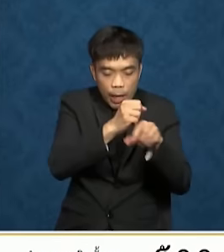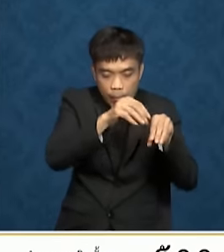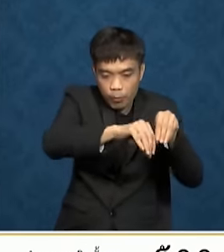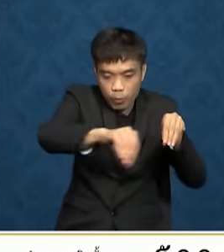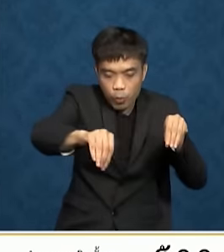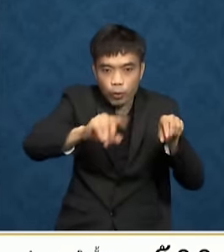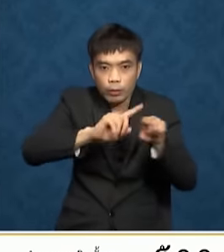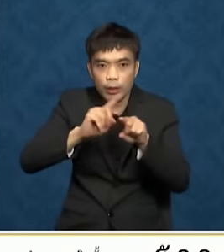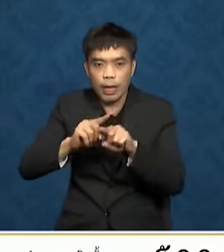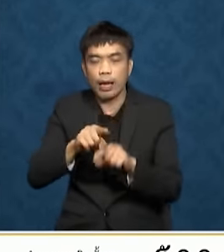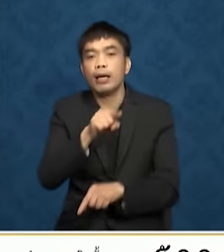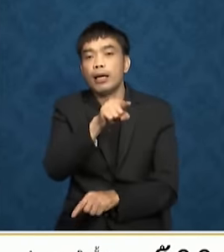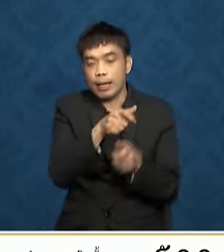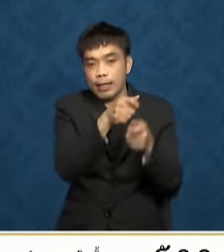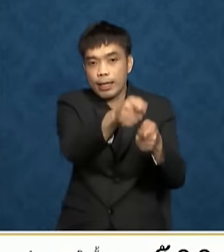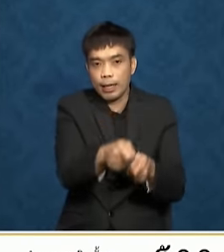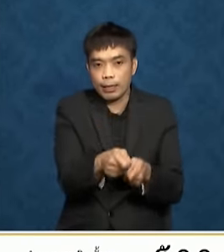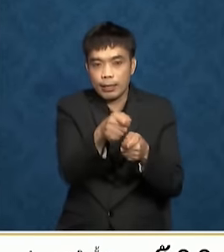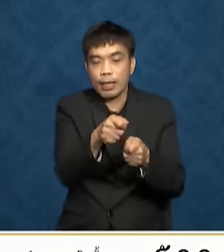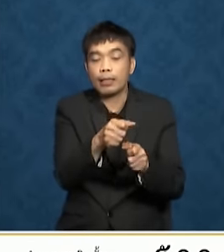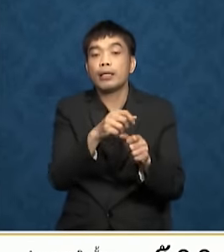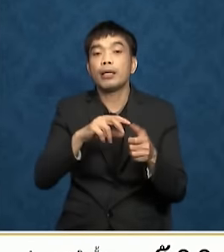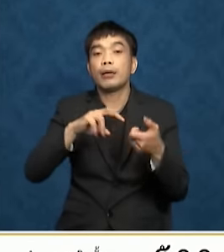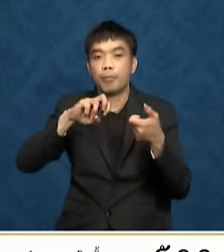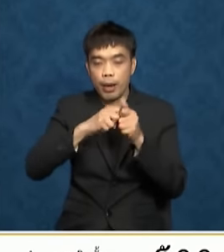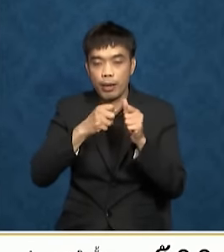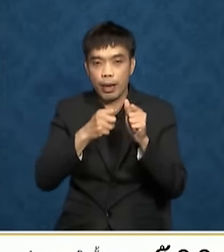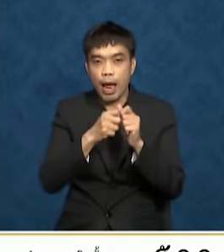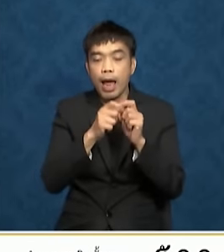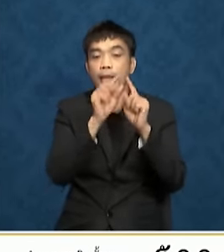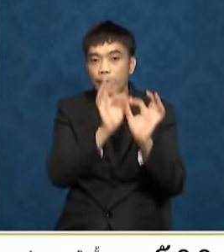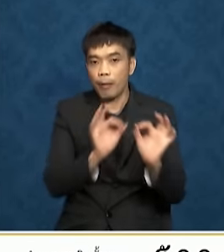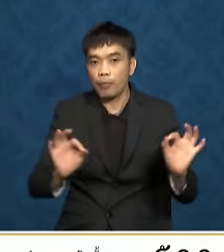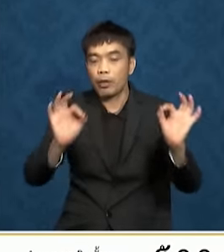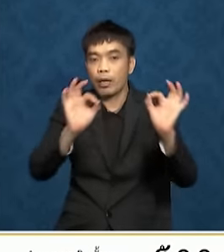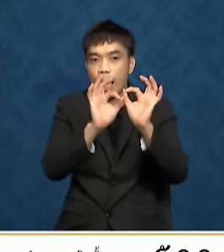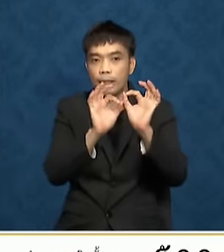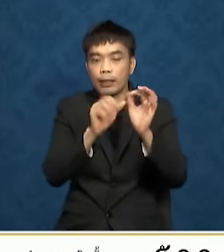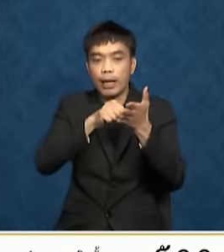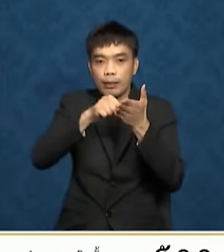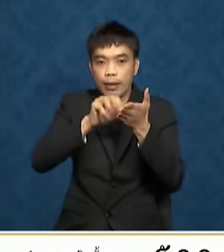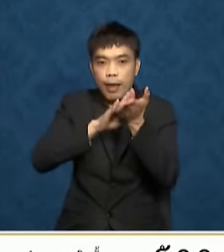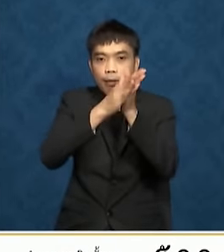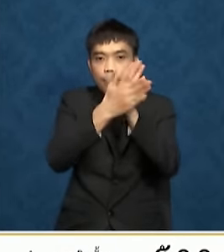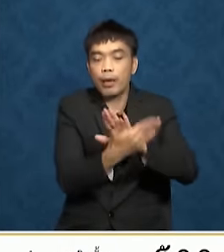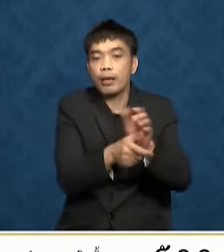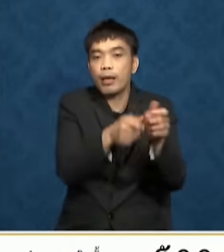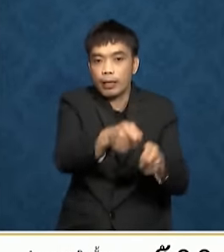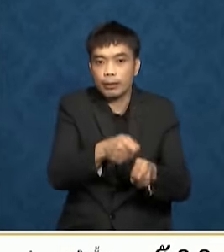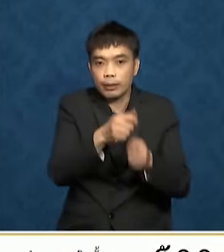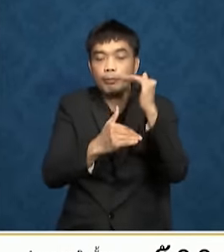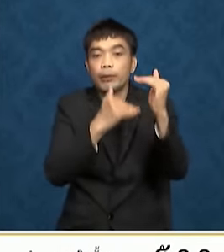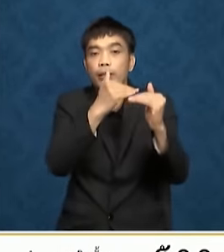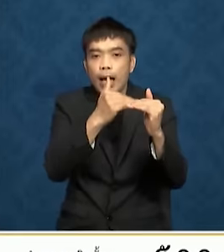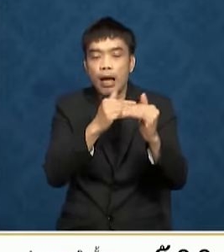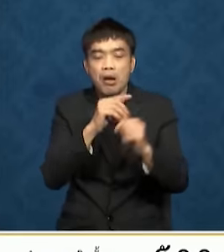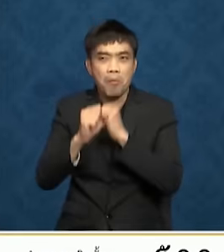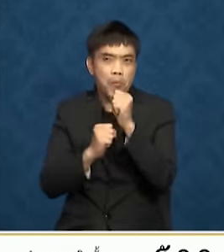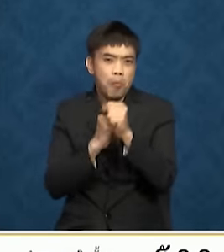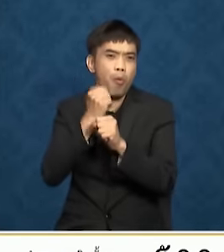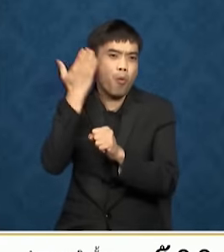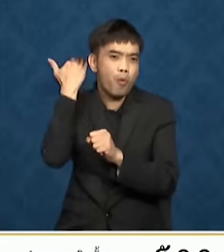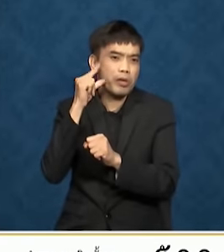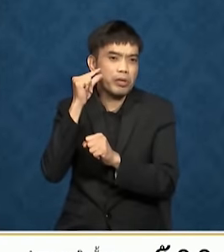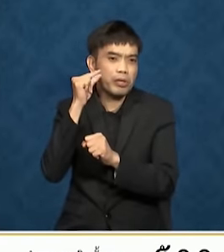เกษตรอันนี้มันคือหัวใจของการปฏิรูปการเกษตรครับการเพิ่มมูลค่าอะไรพูดกันมาเป็น 1020ปีแล้วแต่เรื่องของปัญหา